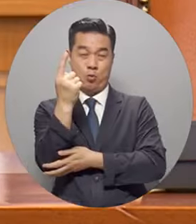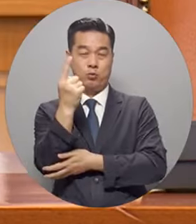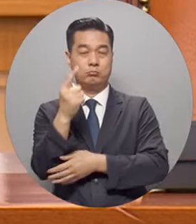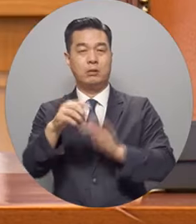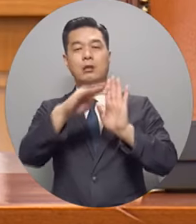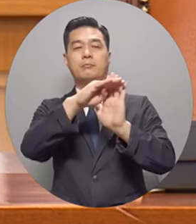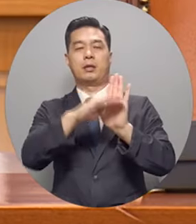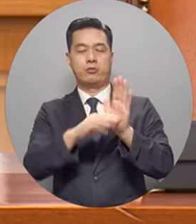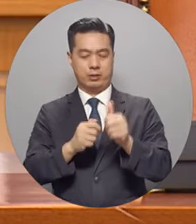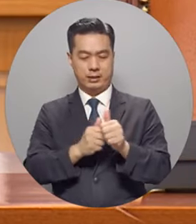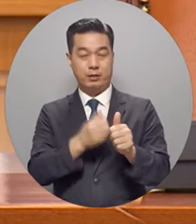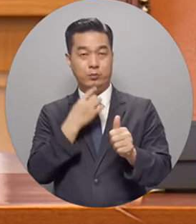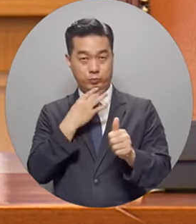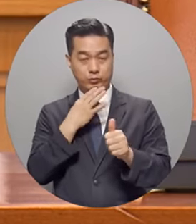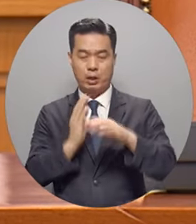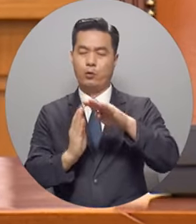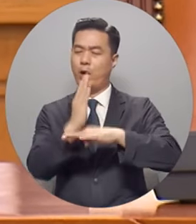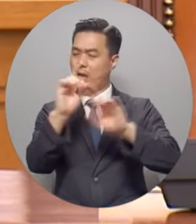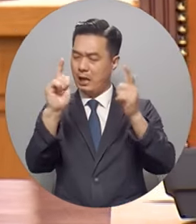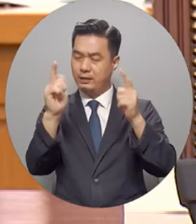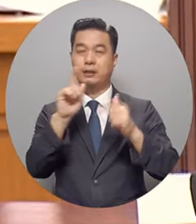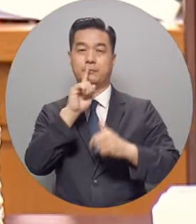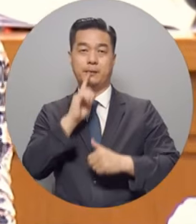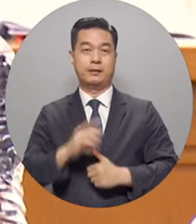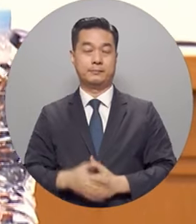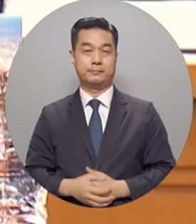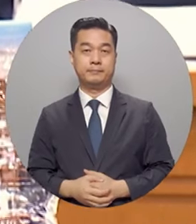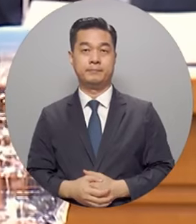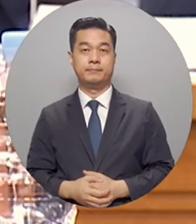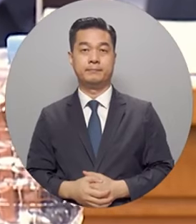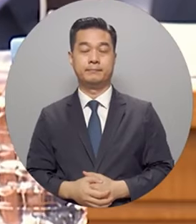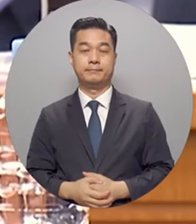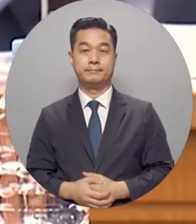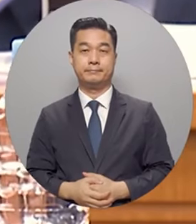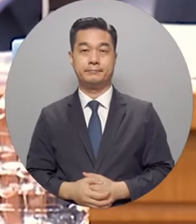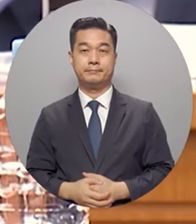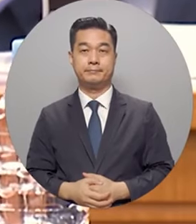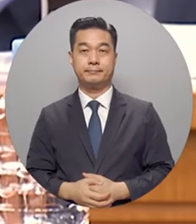매뉴얼을 지켰고 과잉 경호가 아니라고 주장했습니다. MBC 뉴스 김정우입니다.